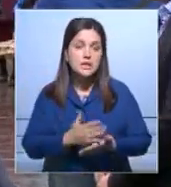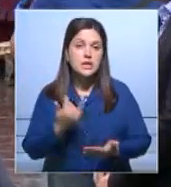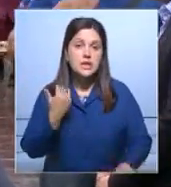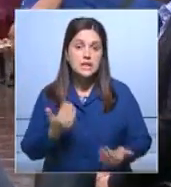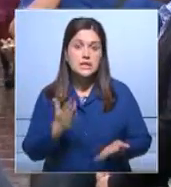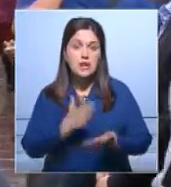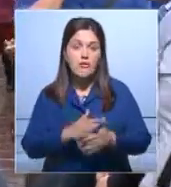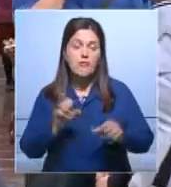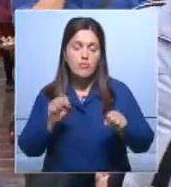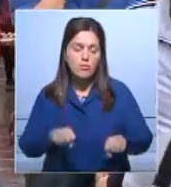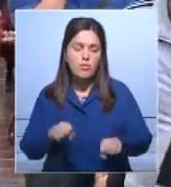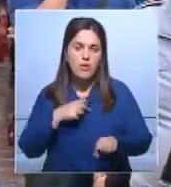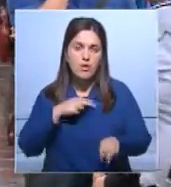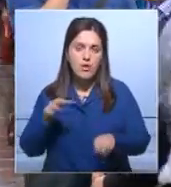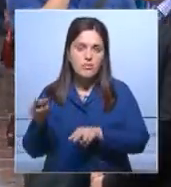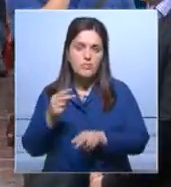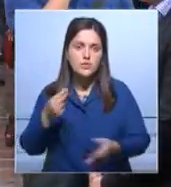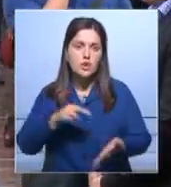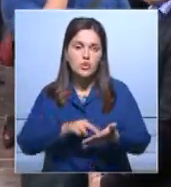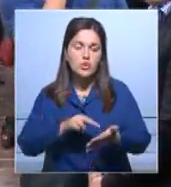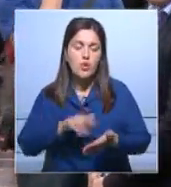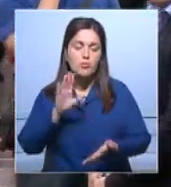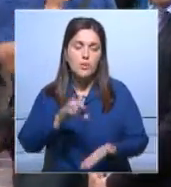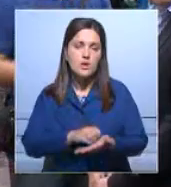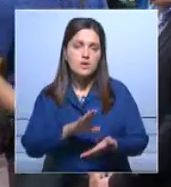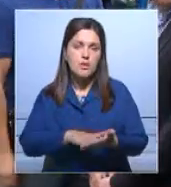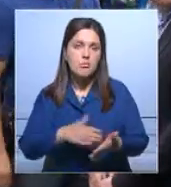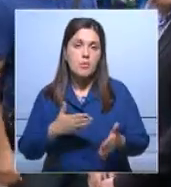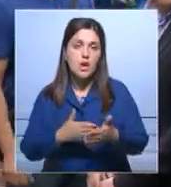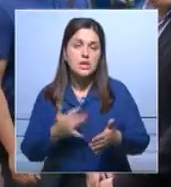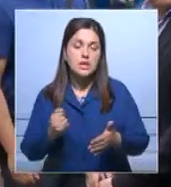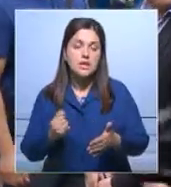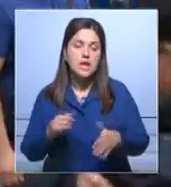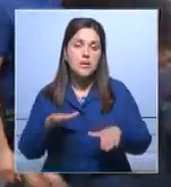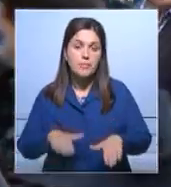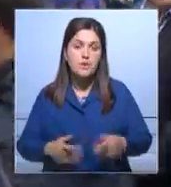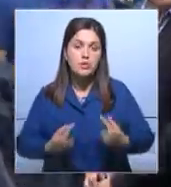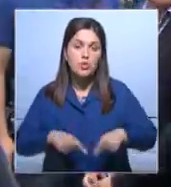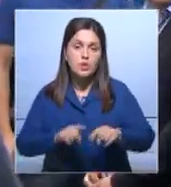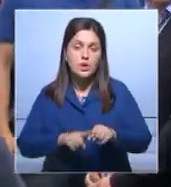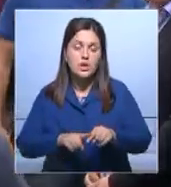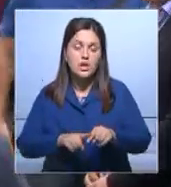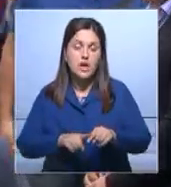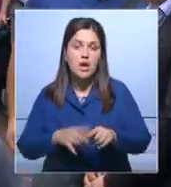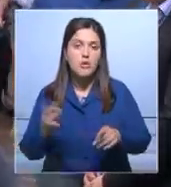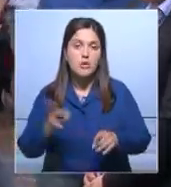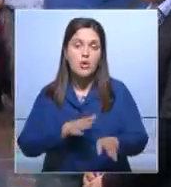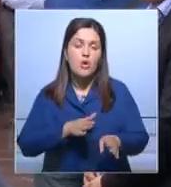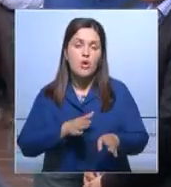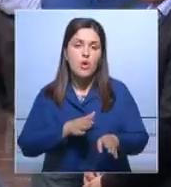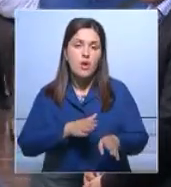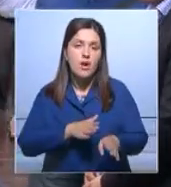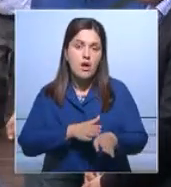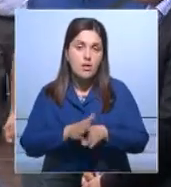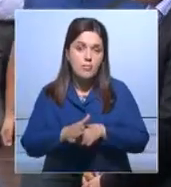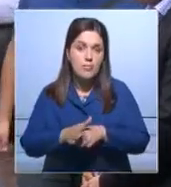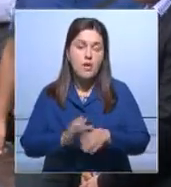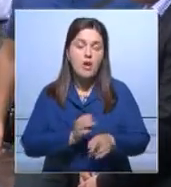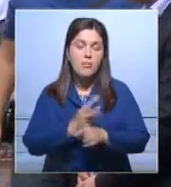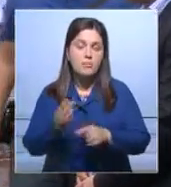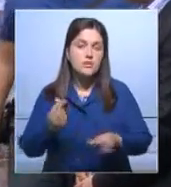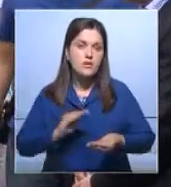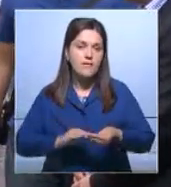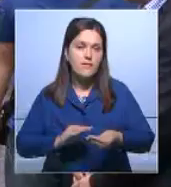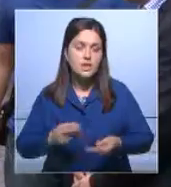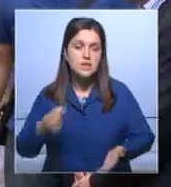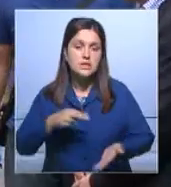возможность регулировать рынок, то мы можем установить предел цены, и местные органы власти должны уже его потом обеспечивать на всех розничных и оптовых